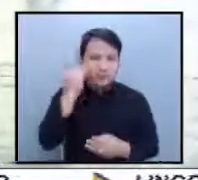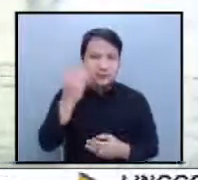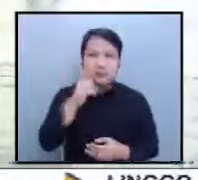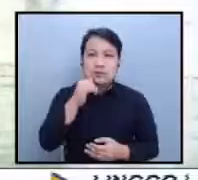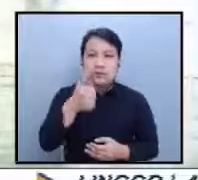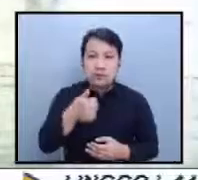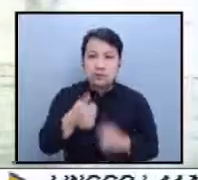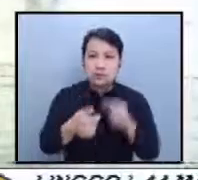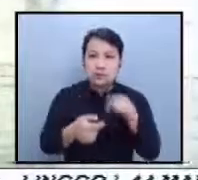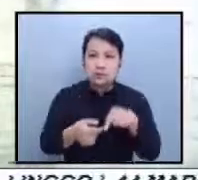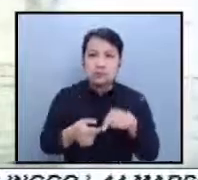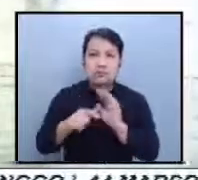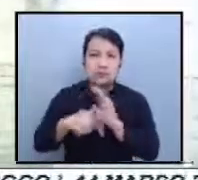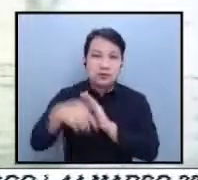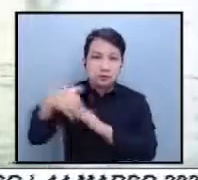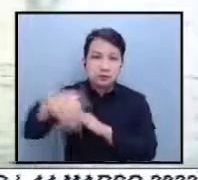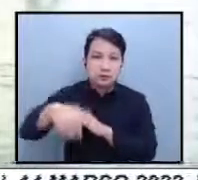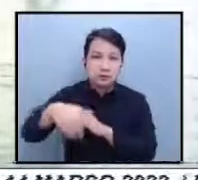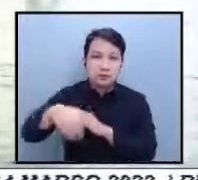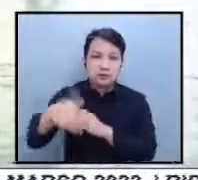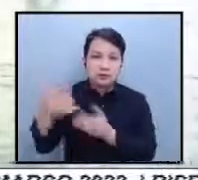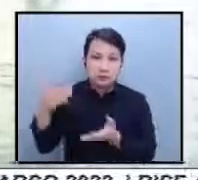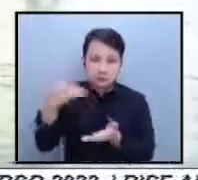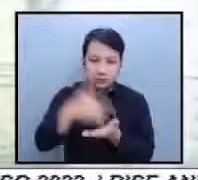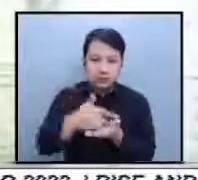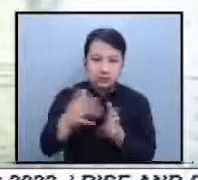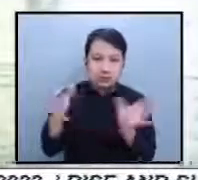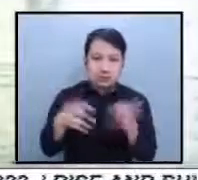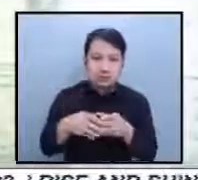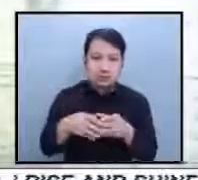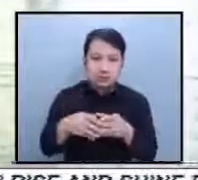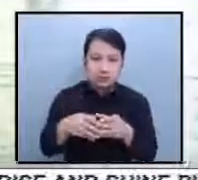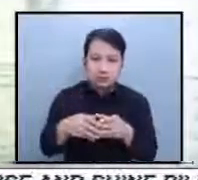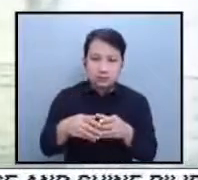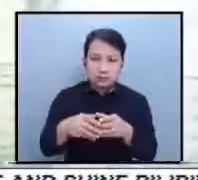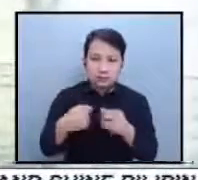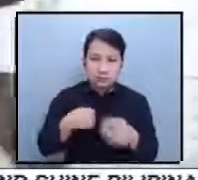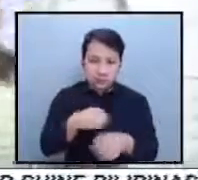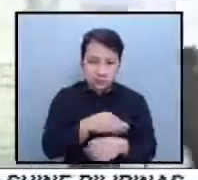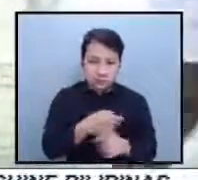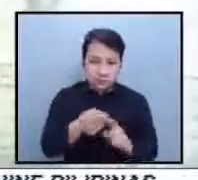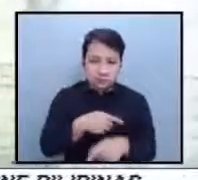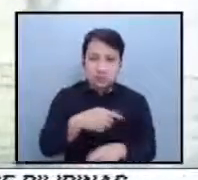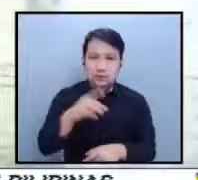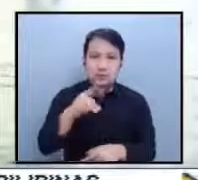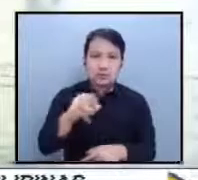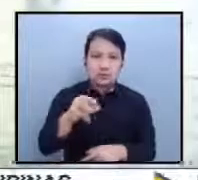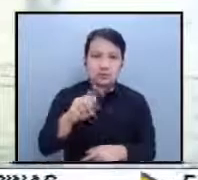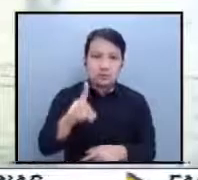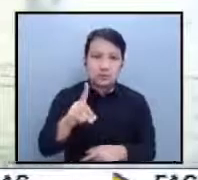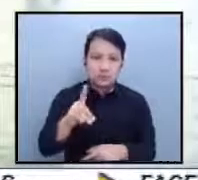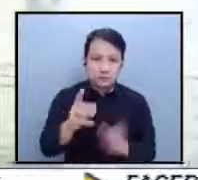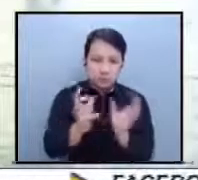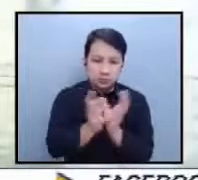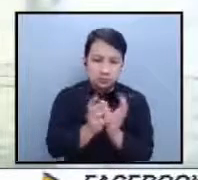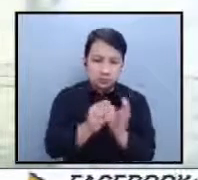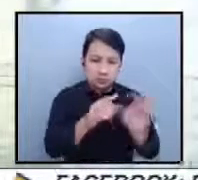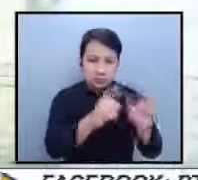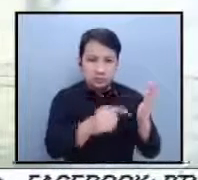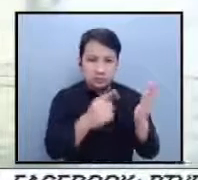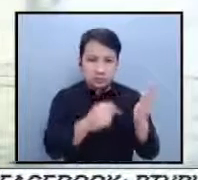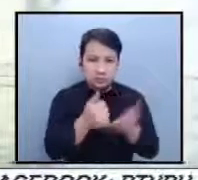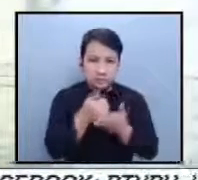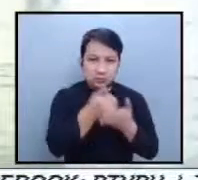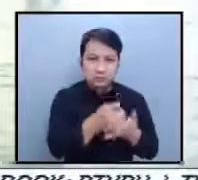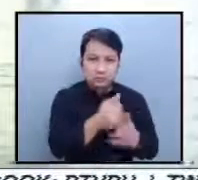at mamayang gabi naman darating naman ang kawani ng DSWD upang bigyan ng assessment yung mga pamilya bago sila umuwi